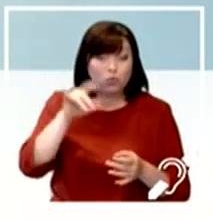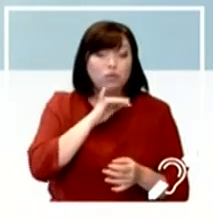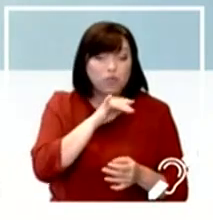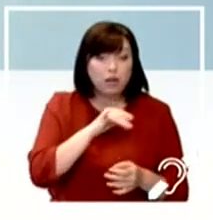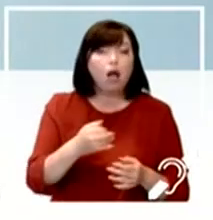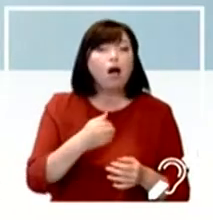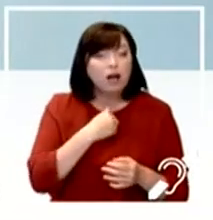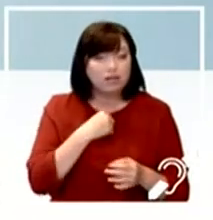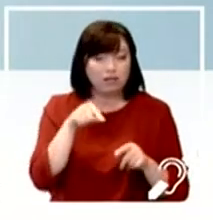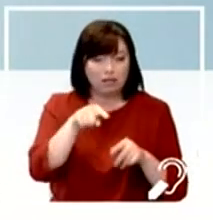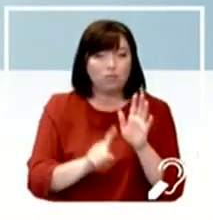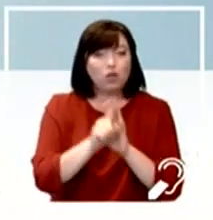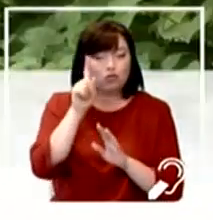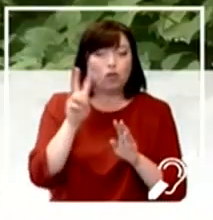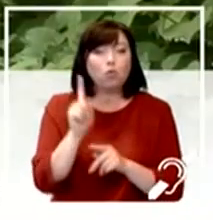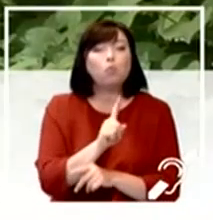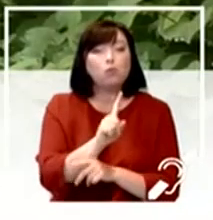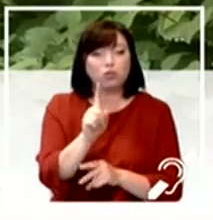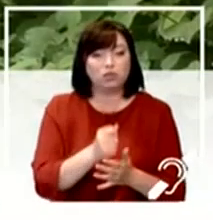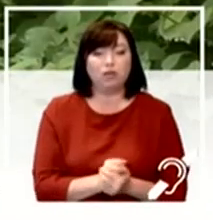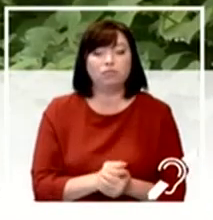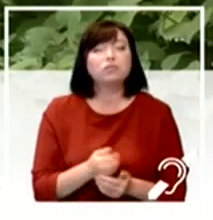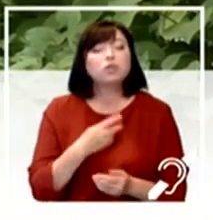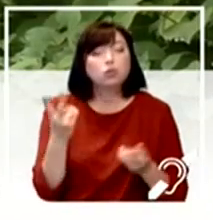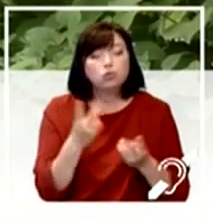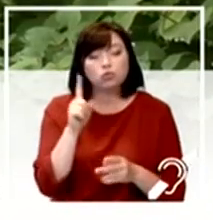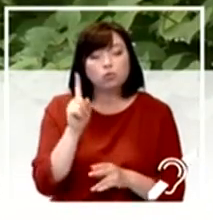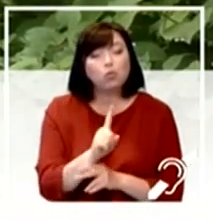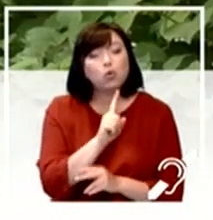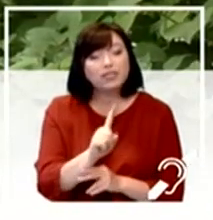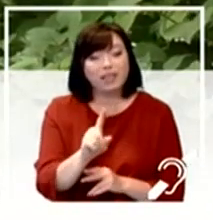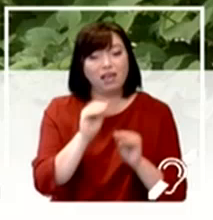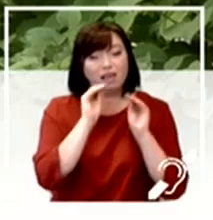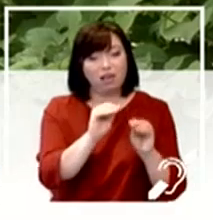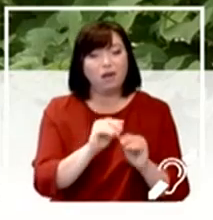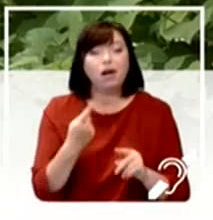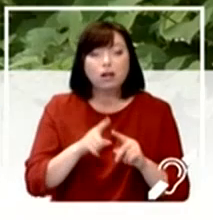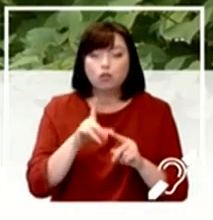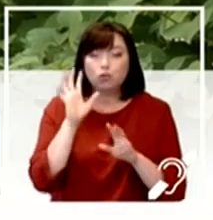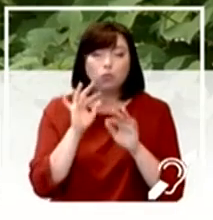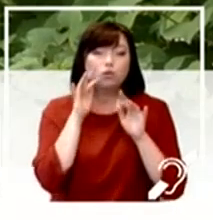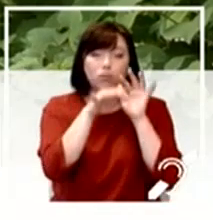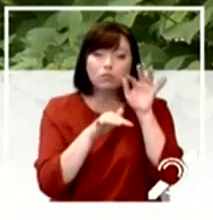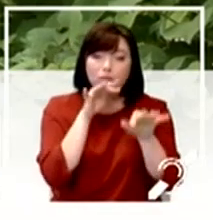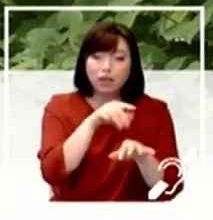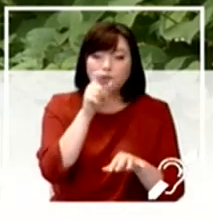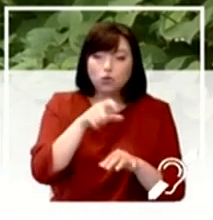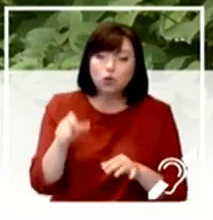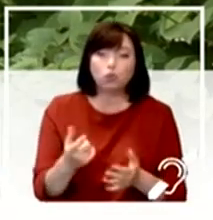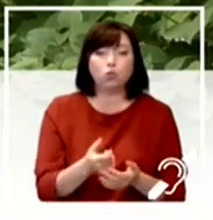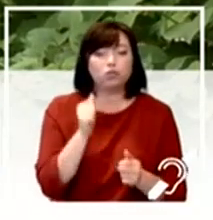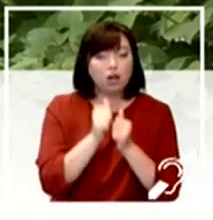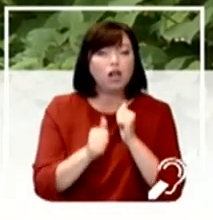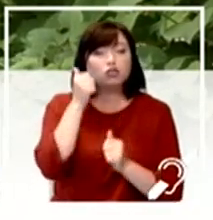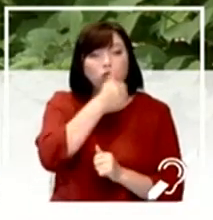să găzduiască muzeul Mihai Eminescu. Un muzeu care să ne adune pe toți în